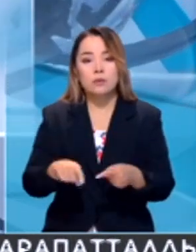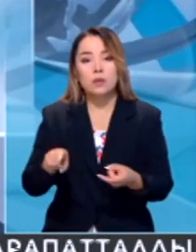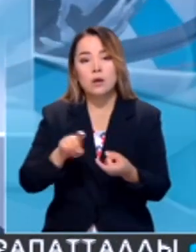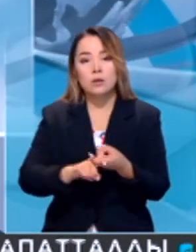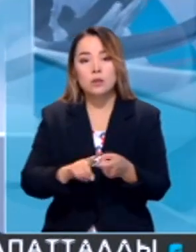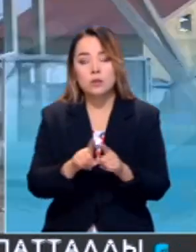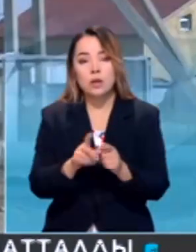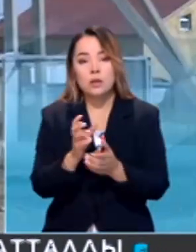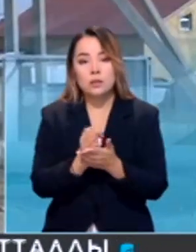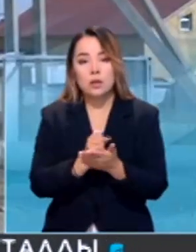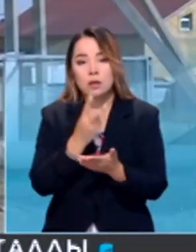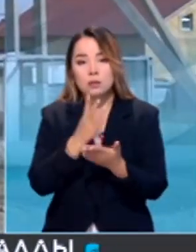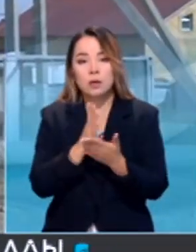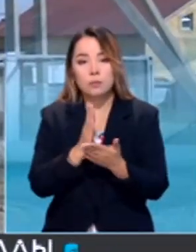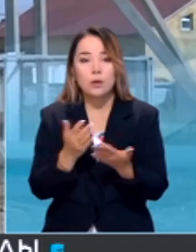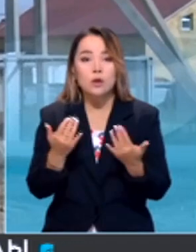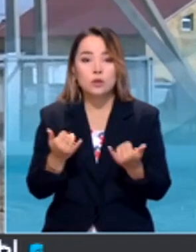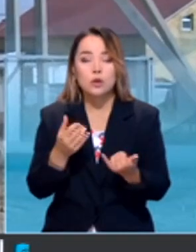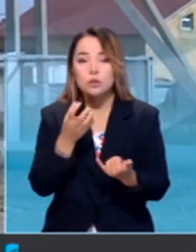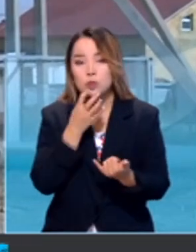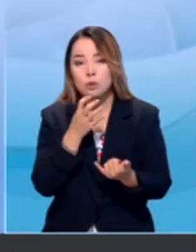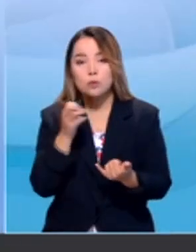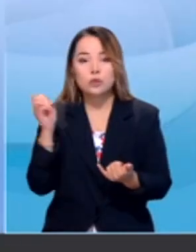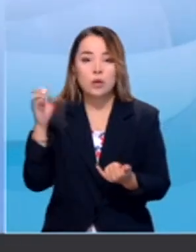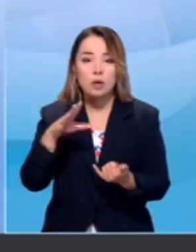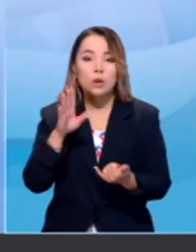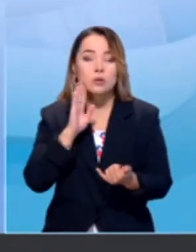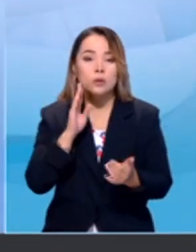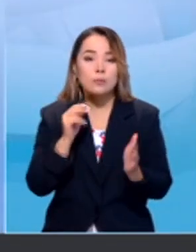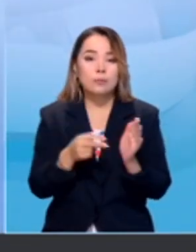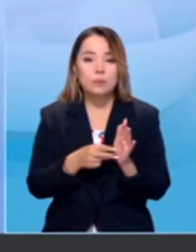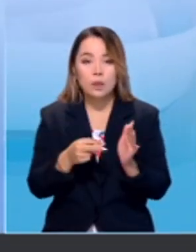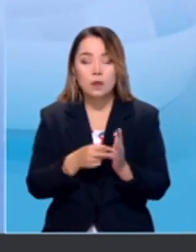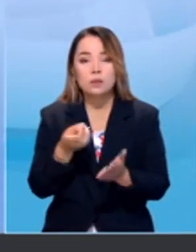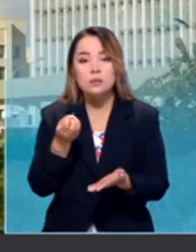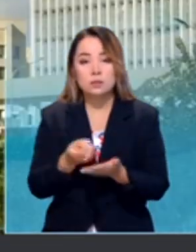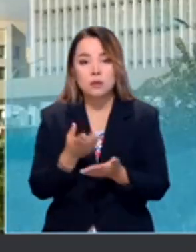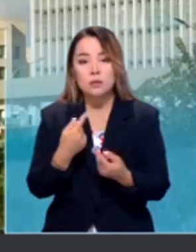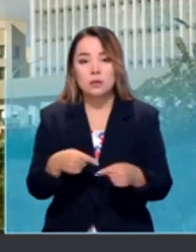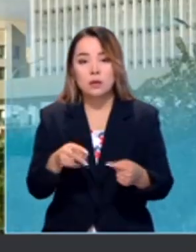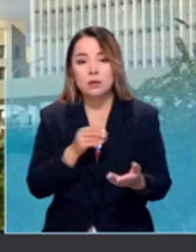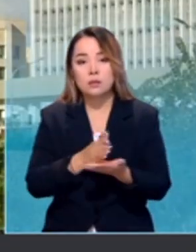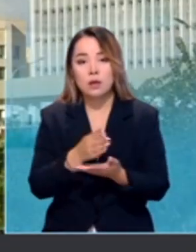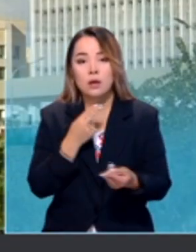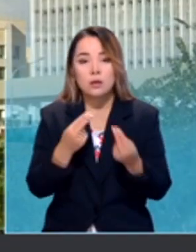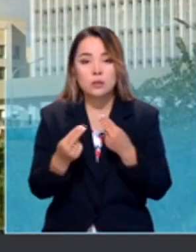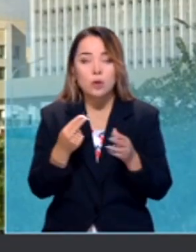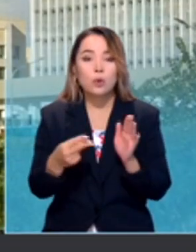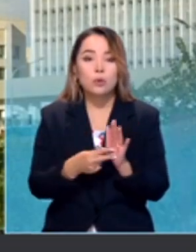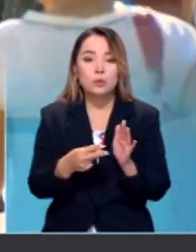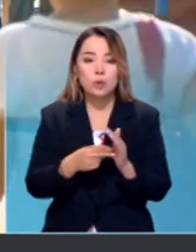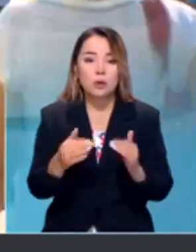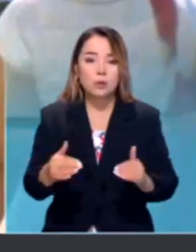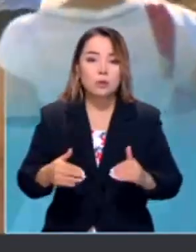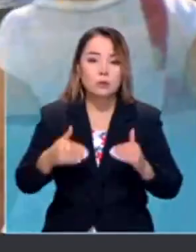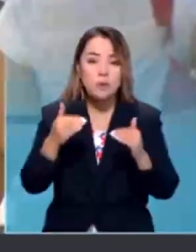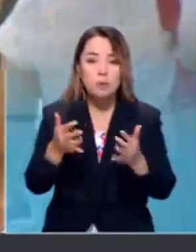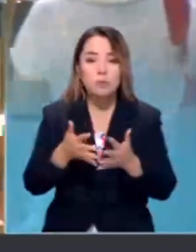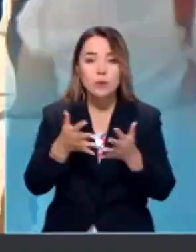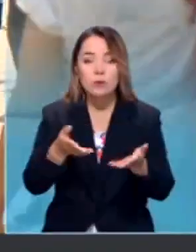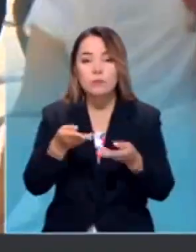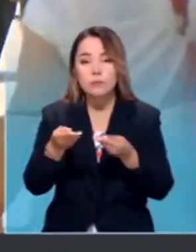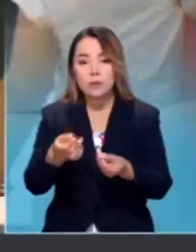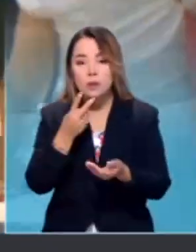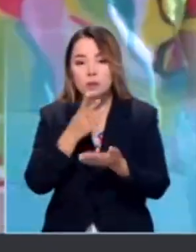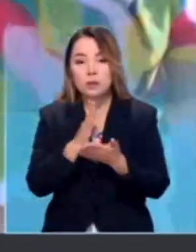тәуекелдерді сақтап отыр. Яғни жылу, жарық пен су бағасының қымбаттауы түрлі қызметтер мен азық-түлік құнының көтерілуіне түрткі болуы мүмкін